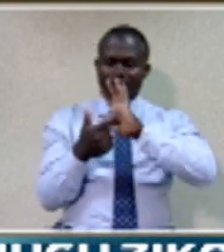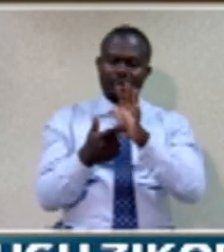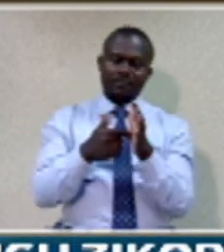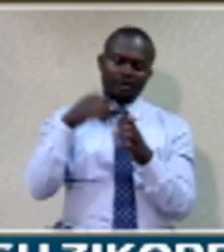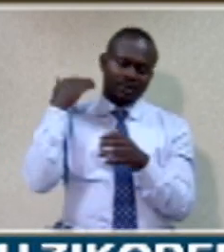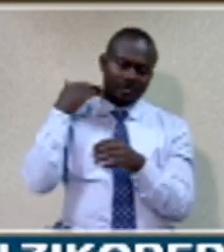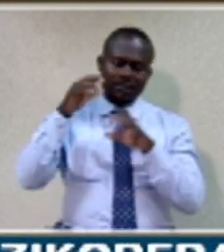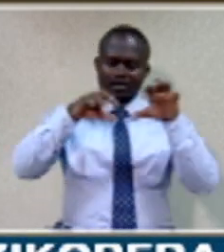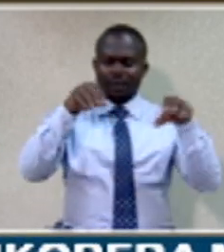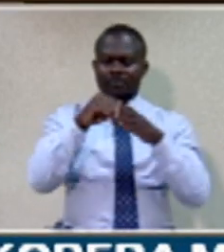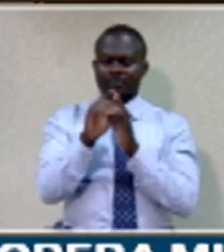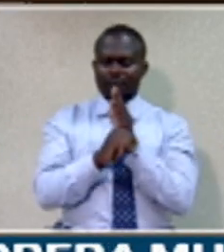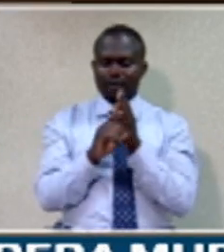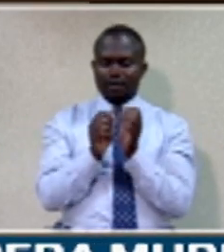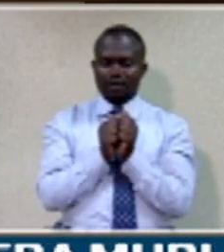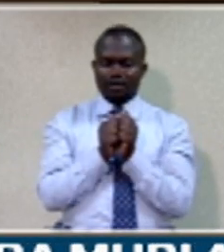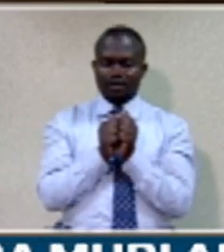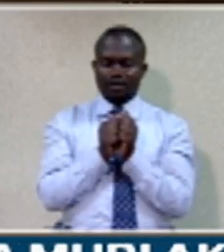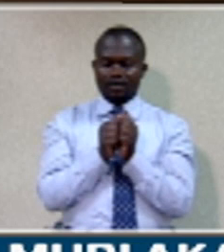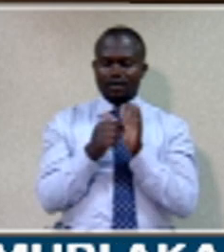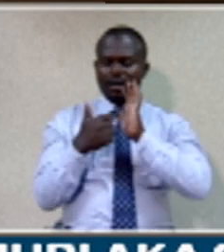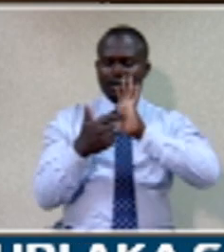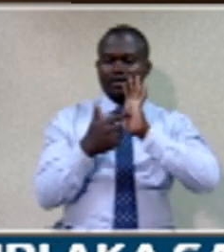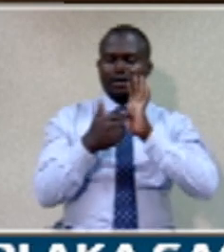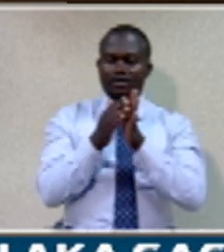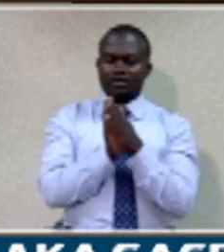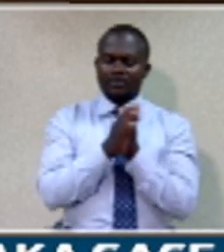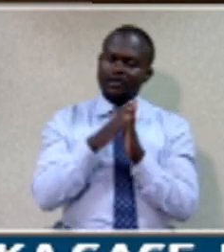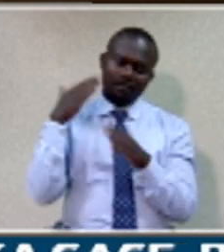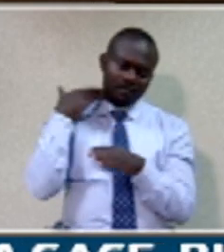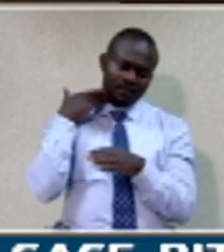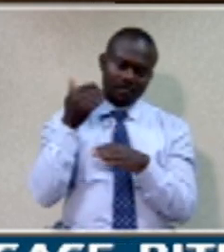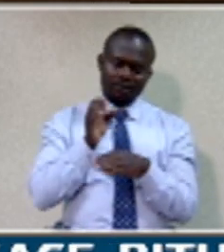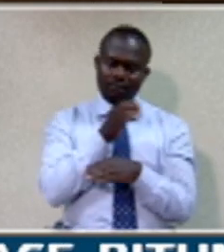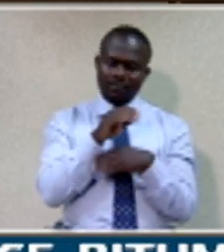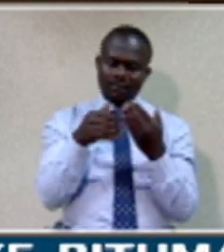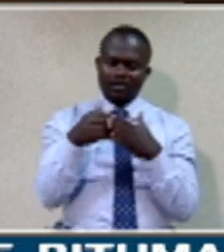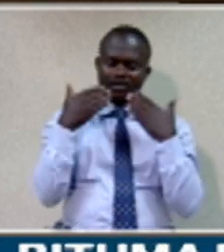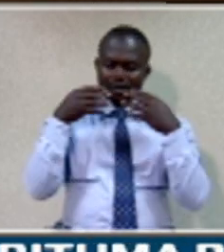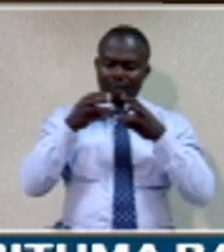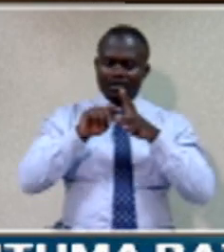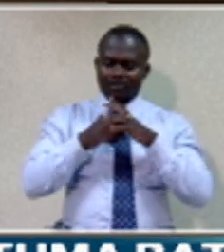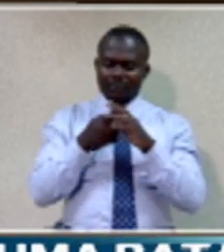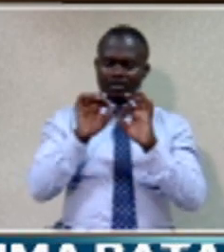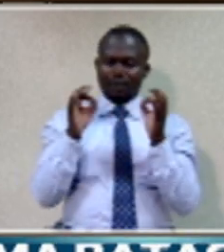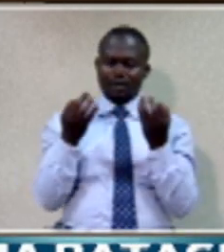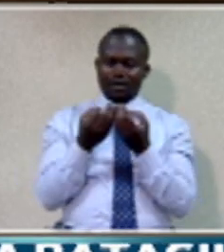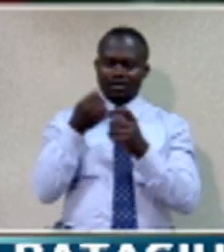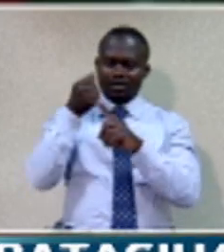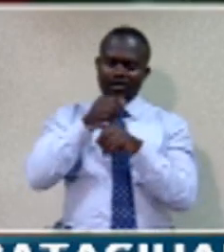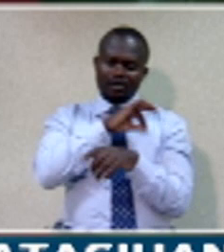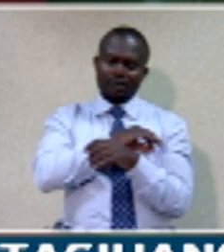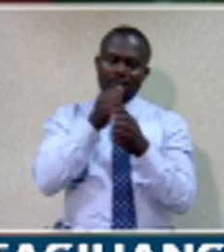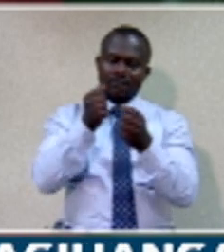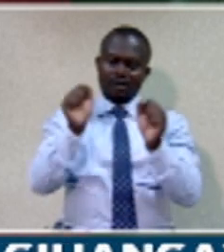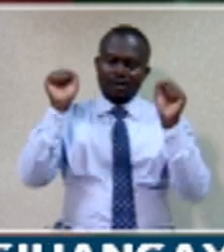Jenoside biri hirya no hino mu turere. Ku ruhande rw'ibimenyetso byerekana amateka ya Jenoside, iyi komisiyo ishima uburyo bwatangijwe n'imiryango iharanira inyungu